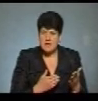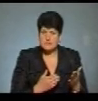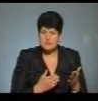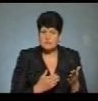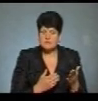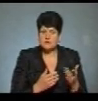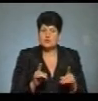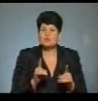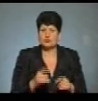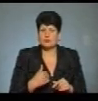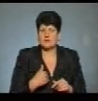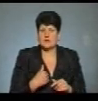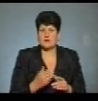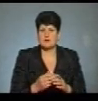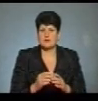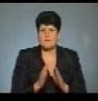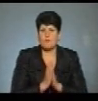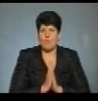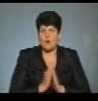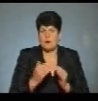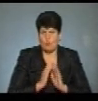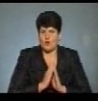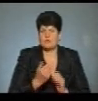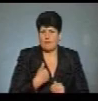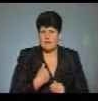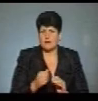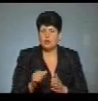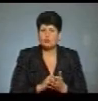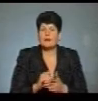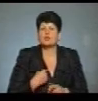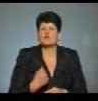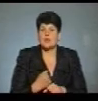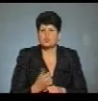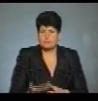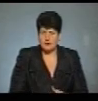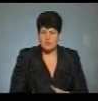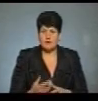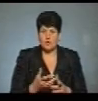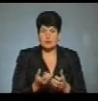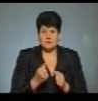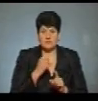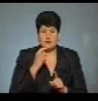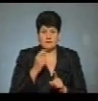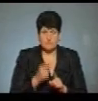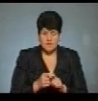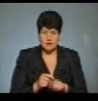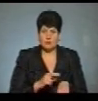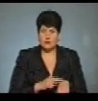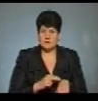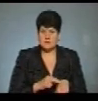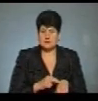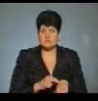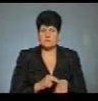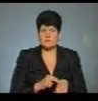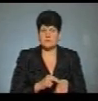на якій підставі мене просять мої документи поліцейські та що я накоїв. Отримавши відповідь патрульних, що вони виклику, який